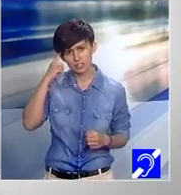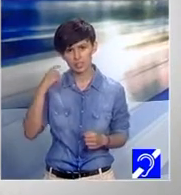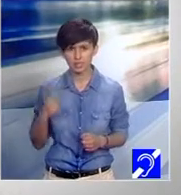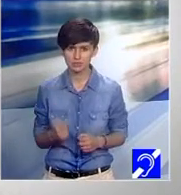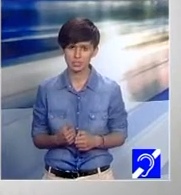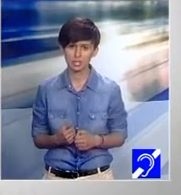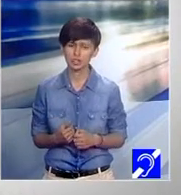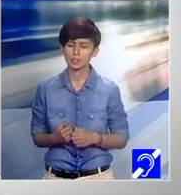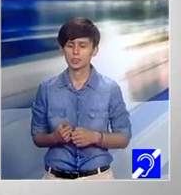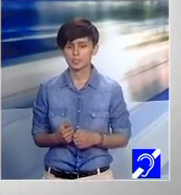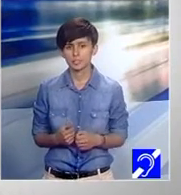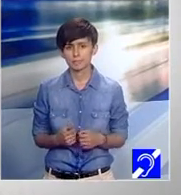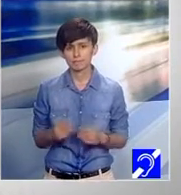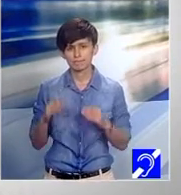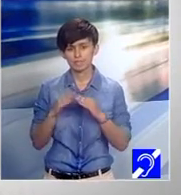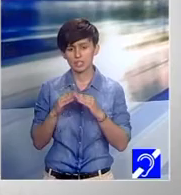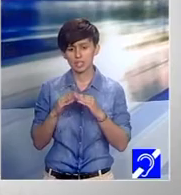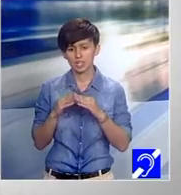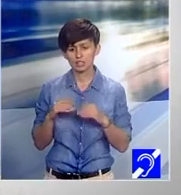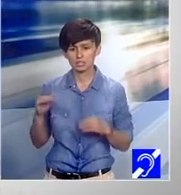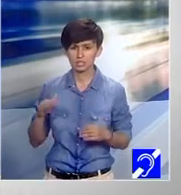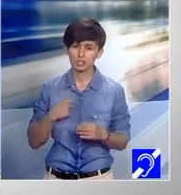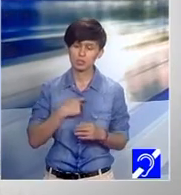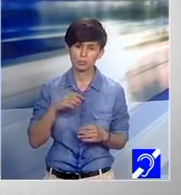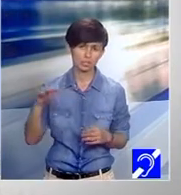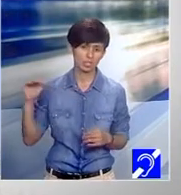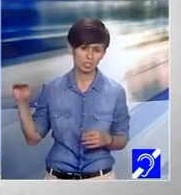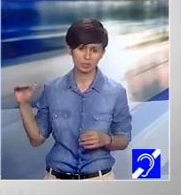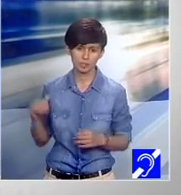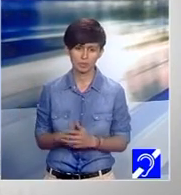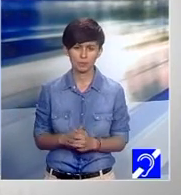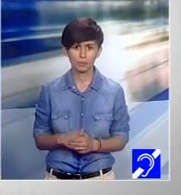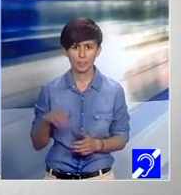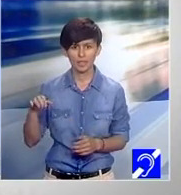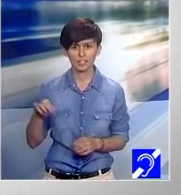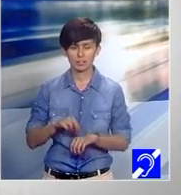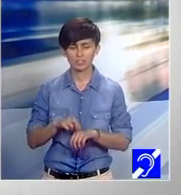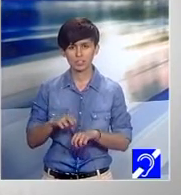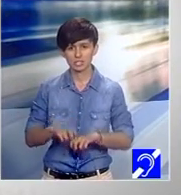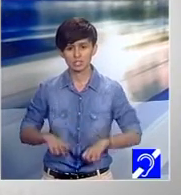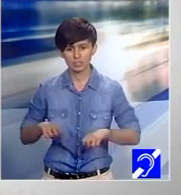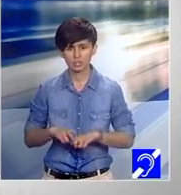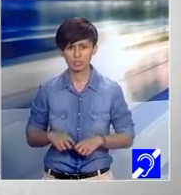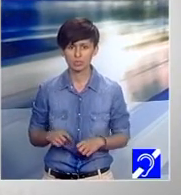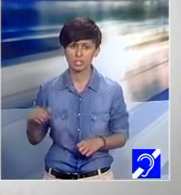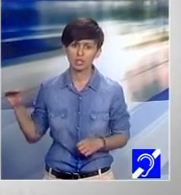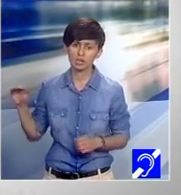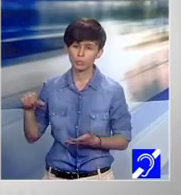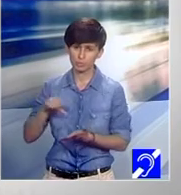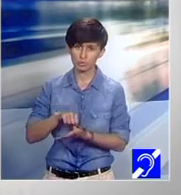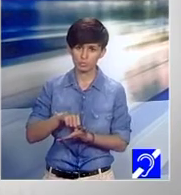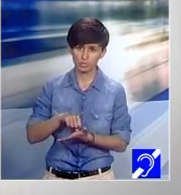Și uitați-ne, șansa să mai naști unul. Ați aflat diagnosticul copilului mijlociu prin cel mic. Da, exact. Așa mi-am salvat